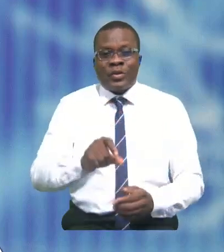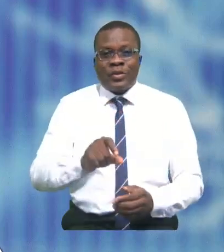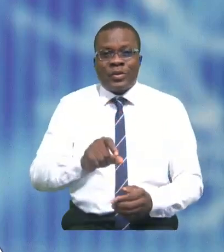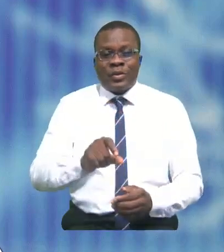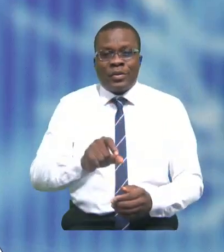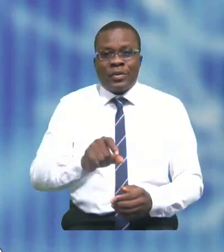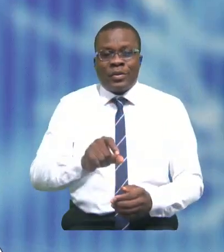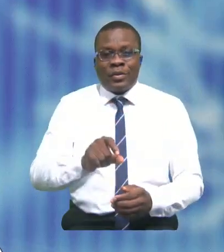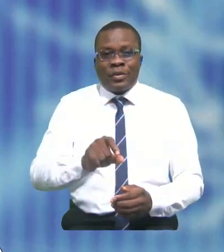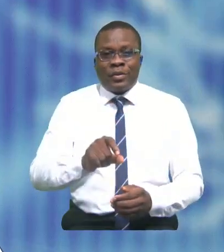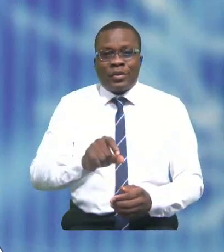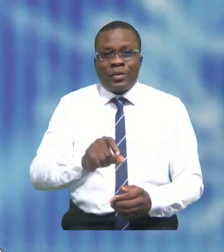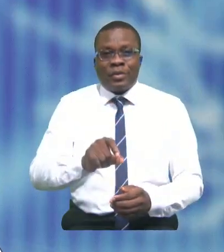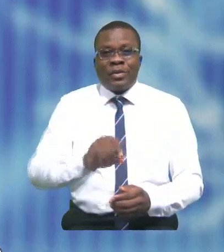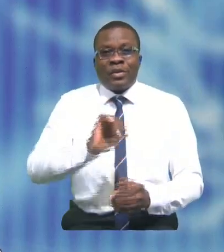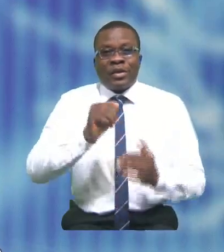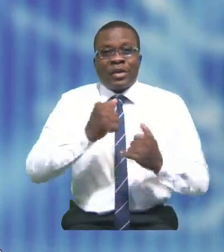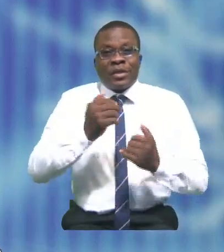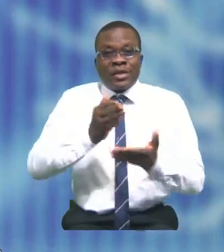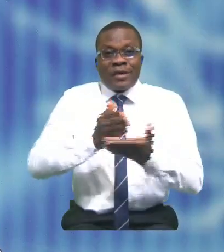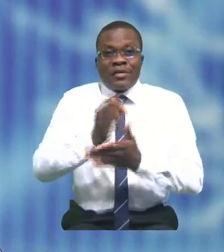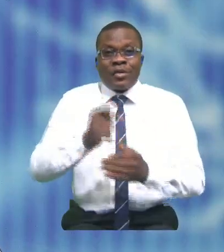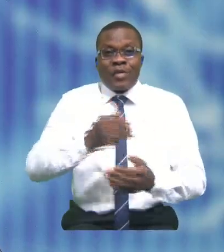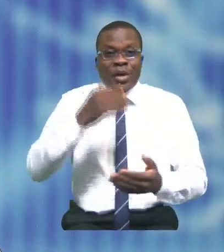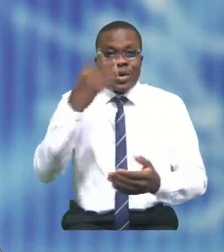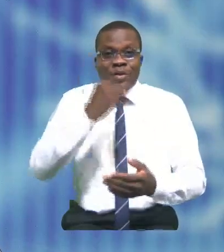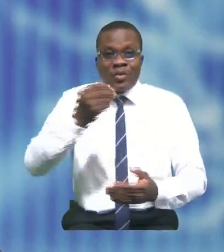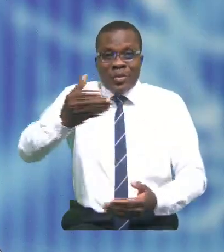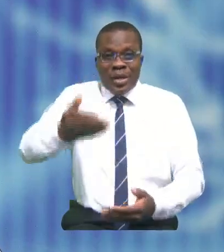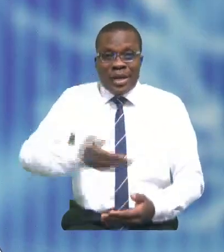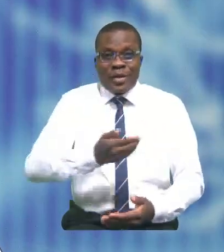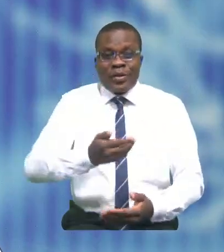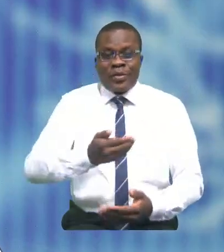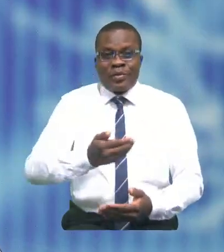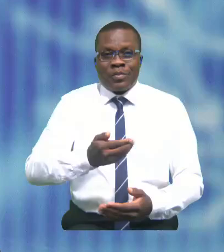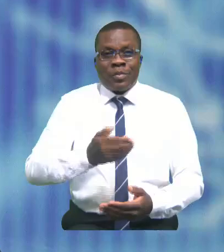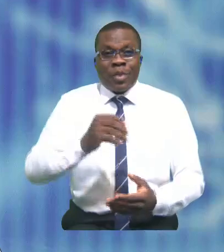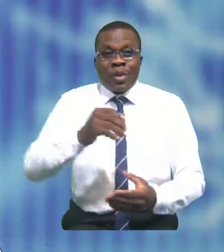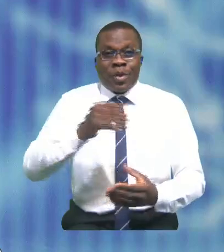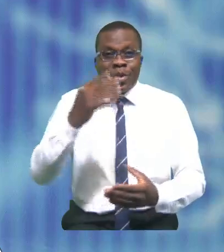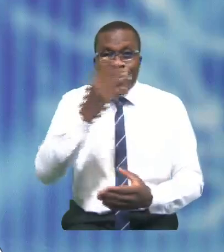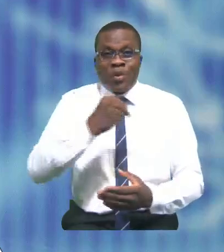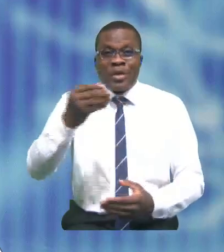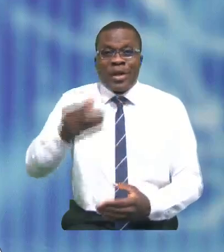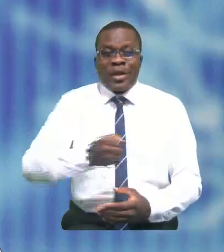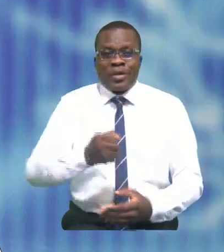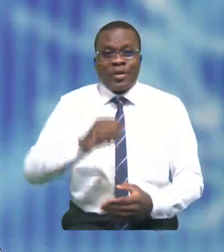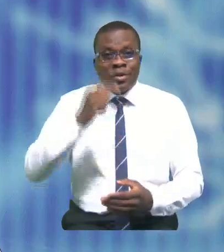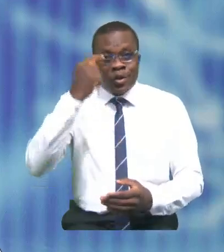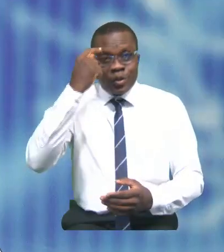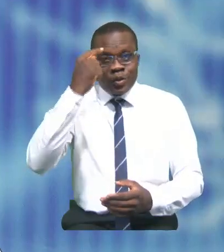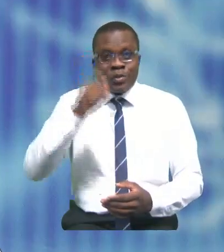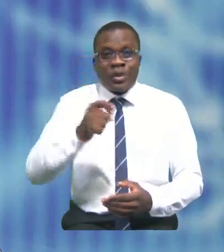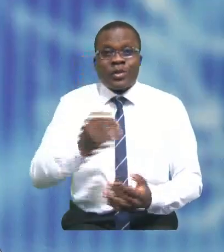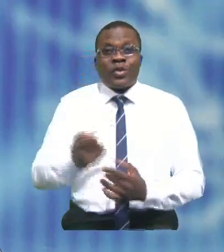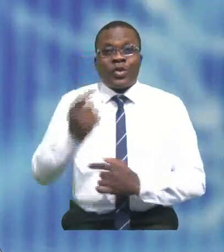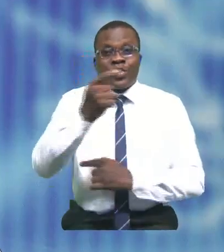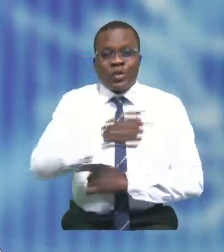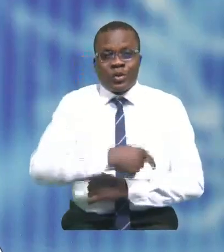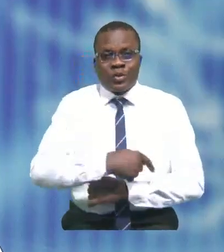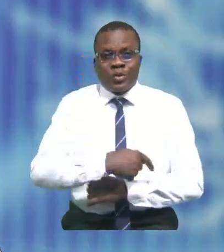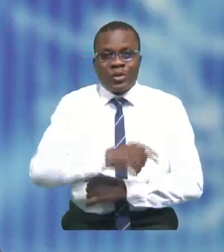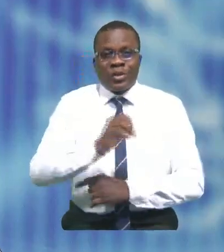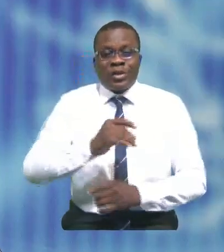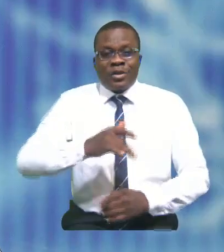euh j'avais droit à une belle accueil donc voilà un bel accueil donc je pense que aujourd'hui euh je me